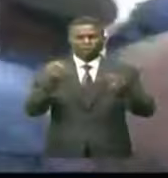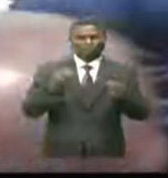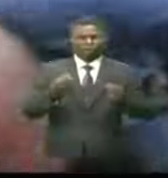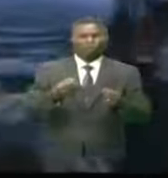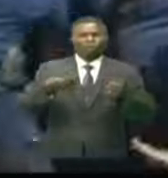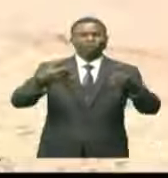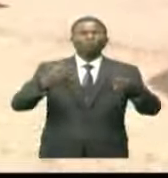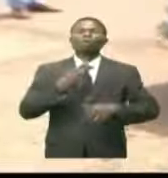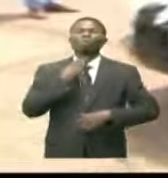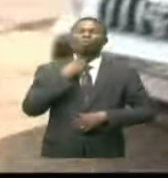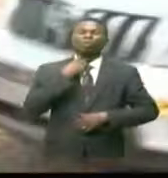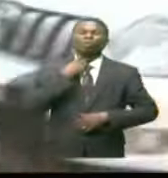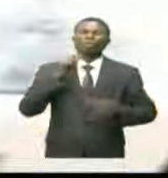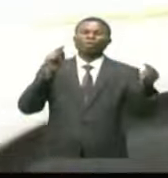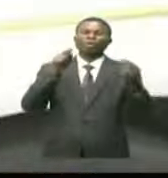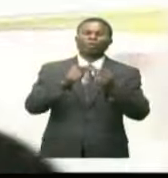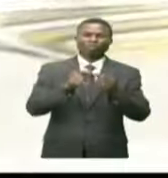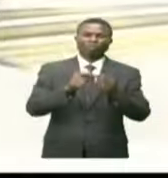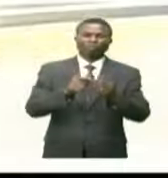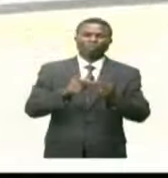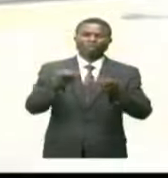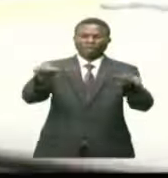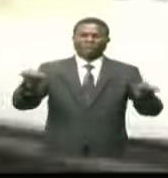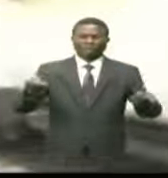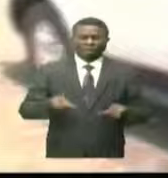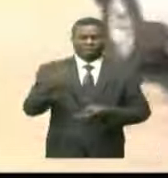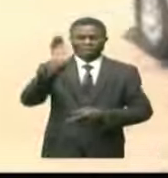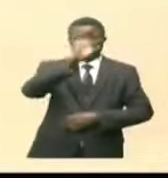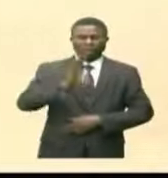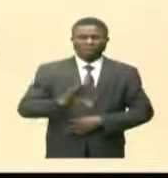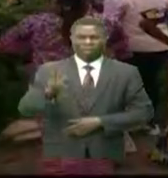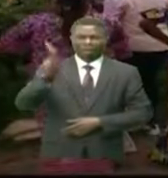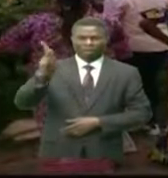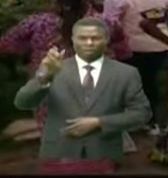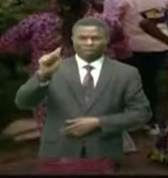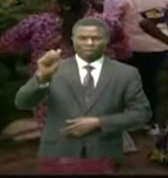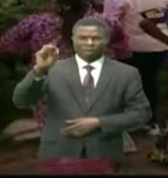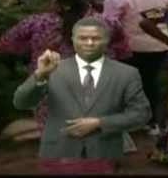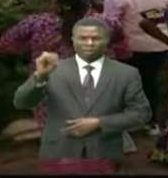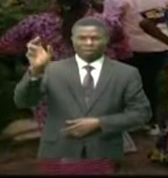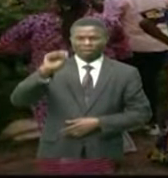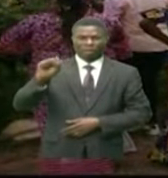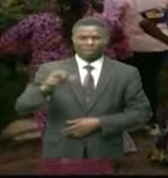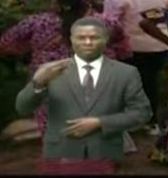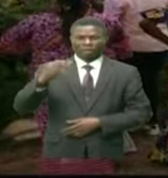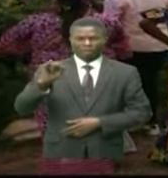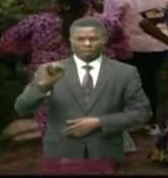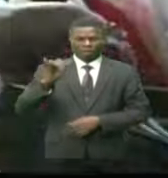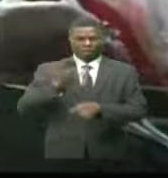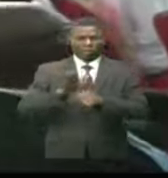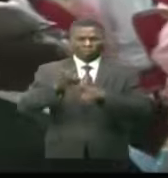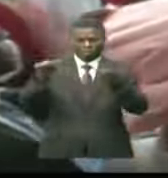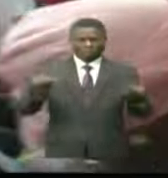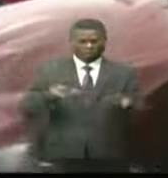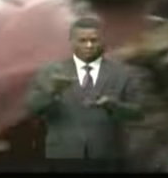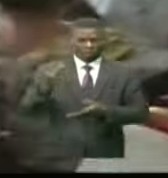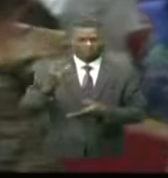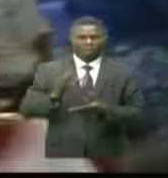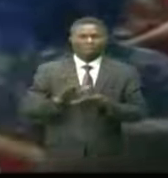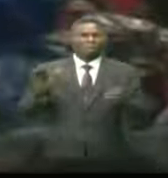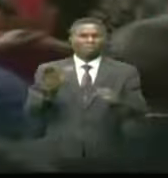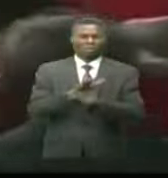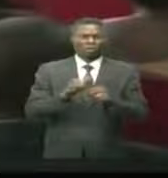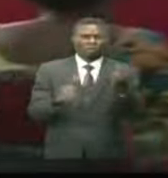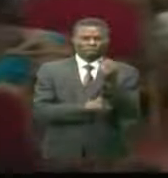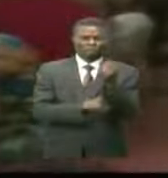ébranlé vers le club de la MIBA dans la commune de la Kanchi. Dans la salle de banquet du club de la MIBA remplie comme un